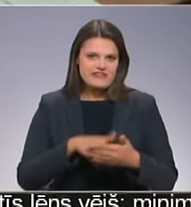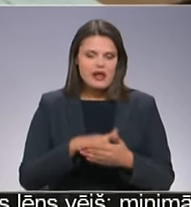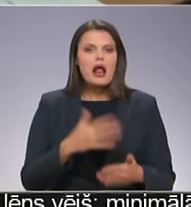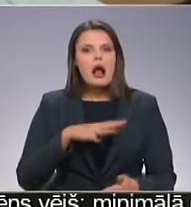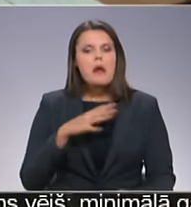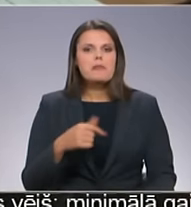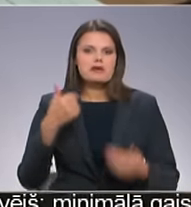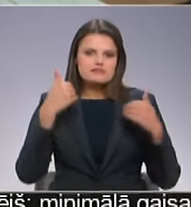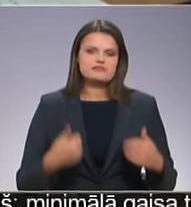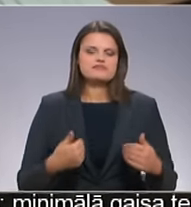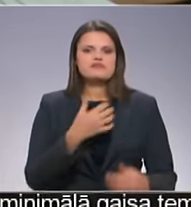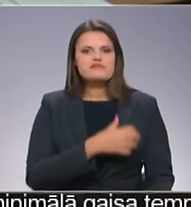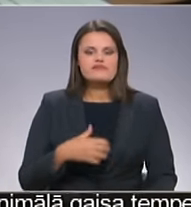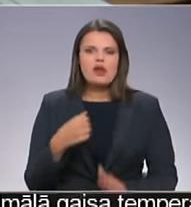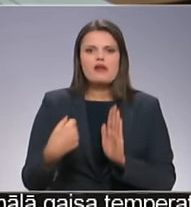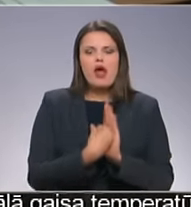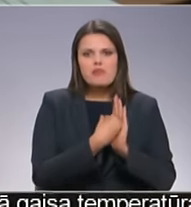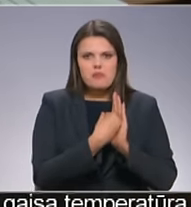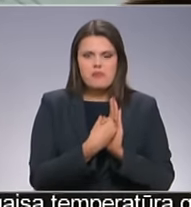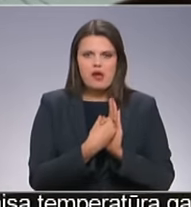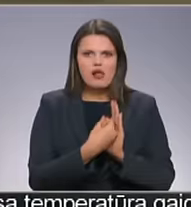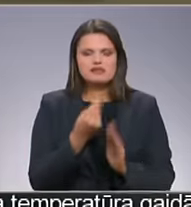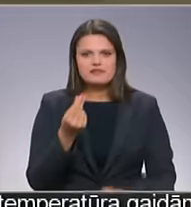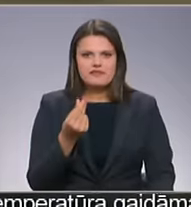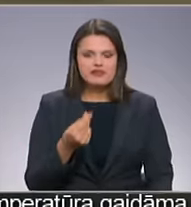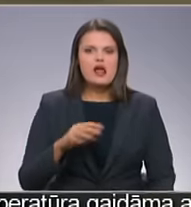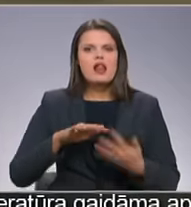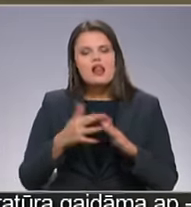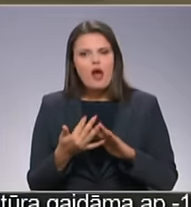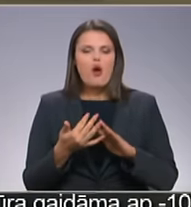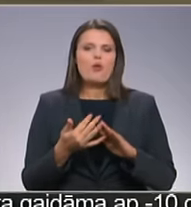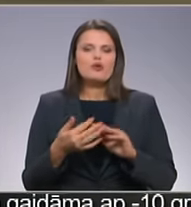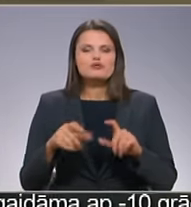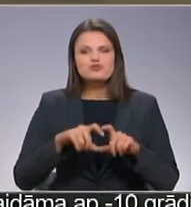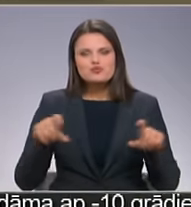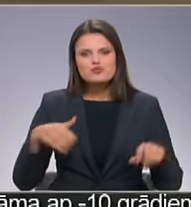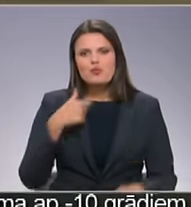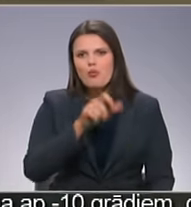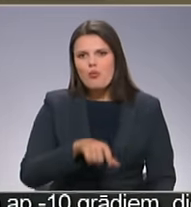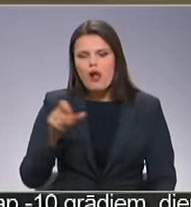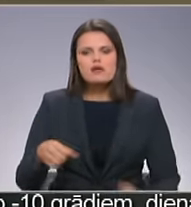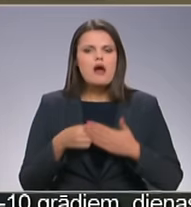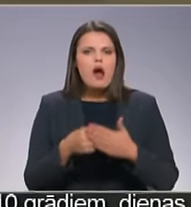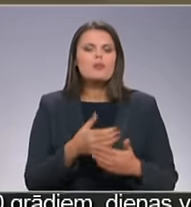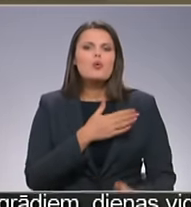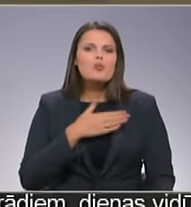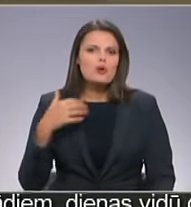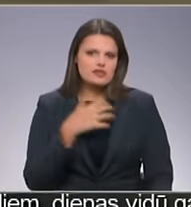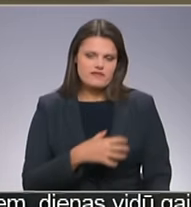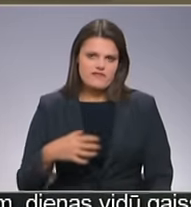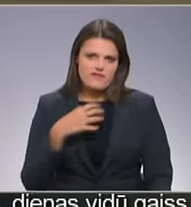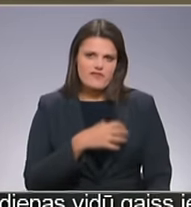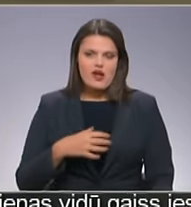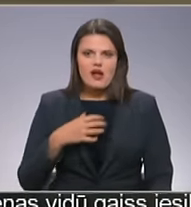kāpēc viņiem būtu nepieciešams finansiāls atbalsts. Laukos skolēniem šis atbalsts ir ļoti, ļoti